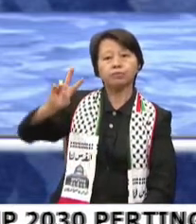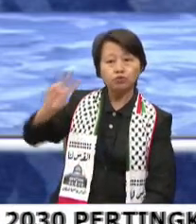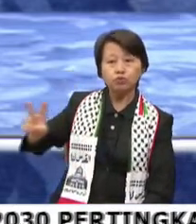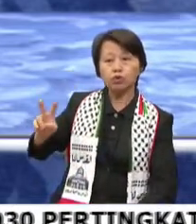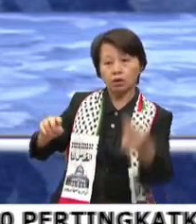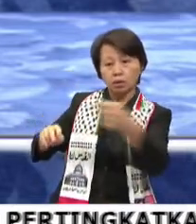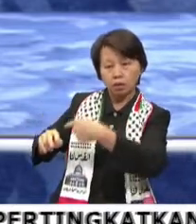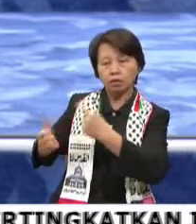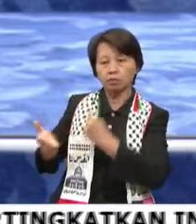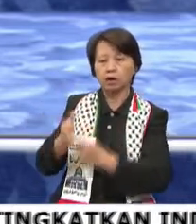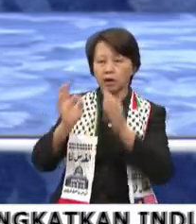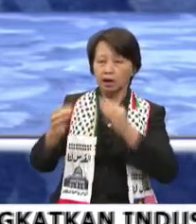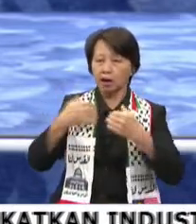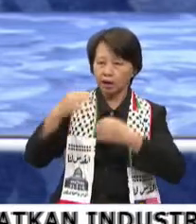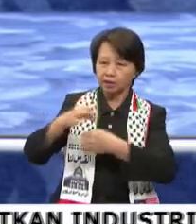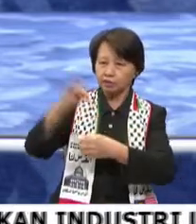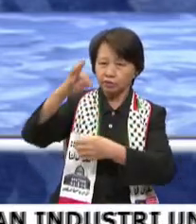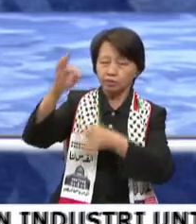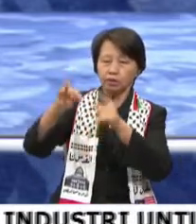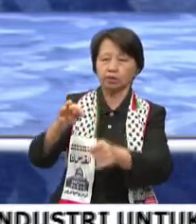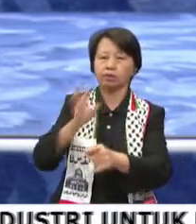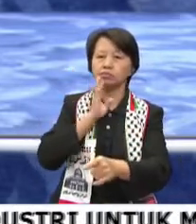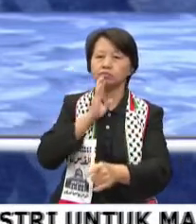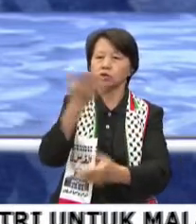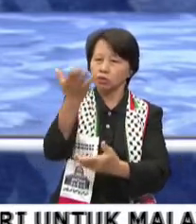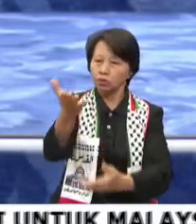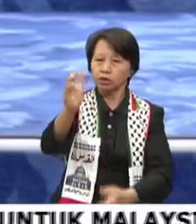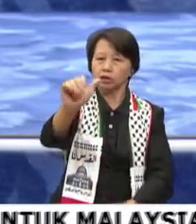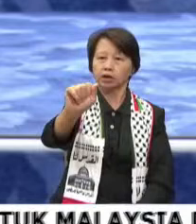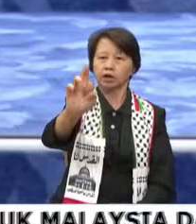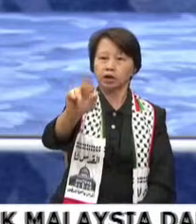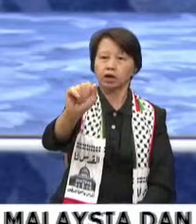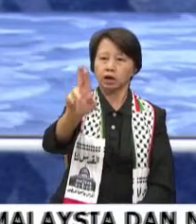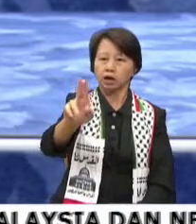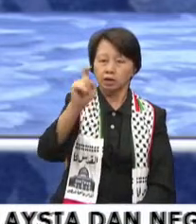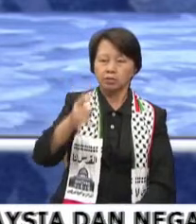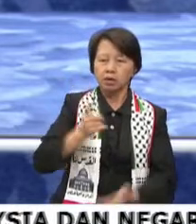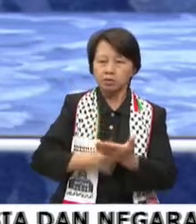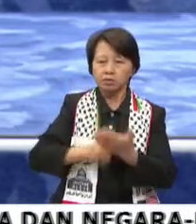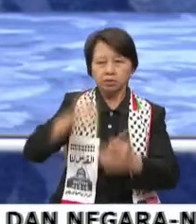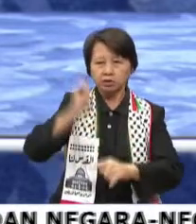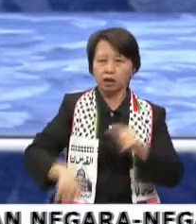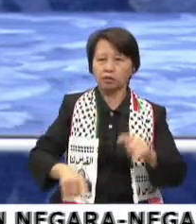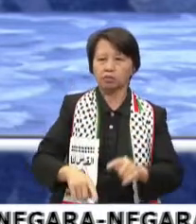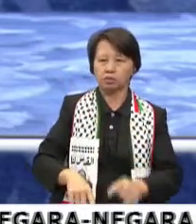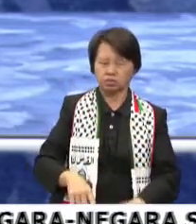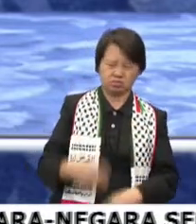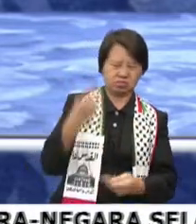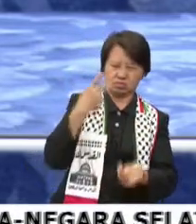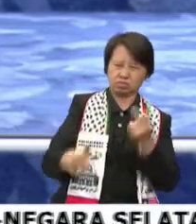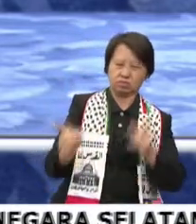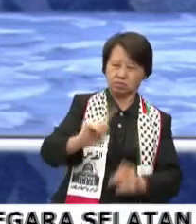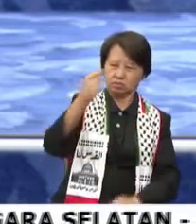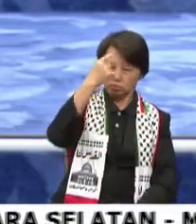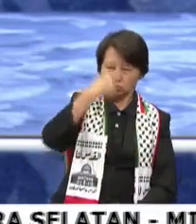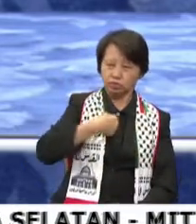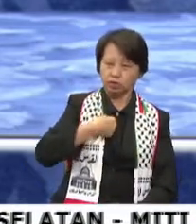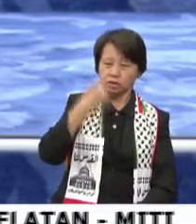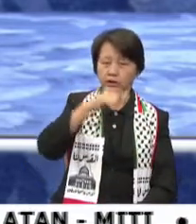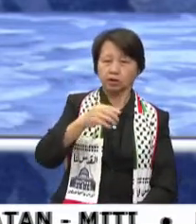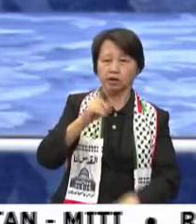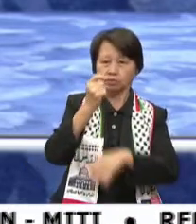ada semangat kerajaan pembangkang yang disebut oleh arau nak runding pun tak boleh tak menasabah bagi saya